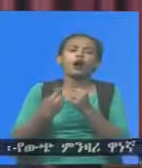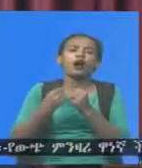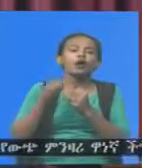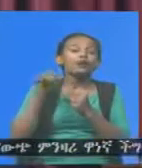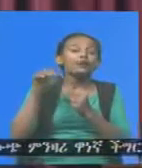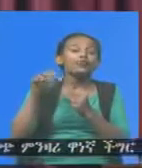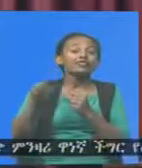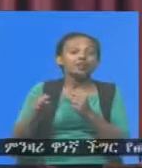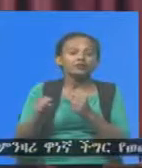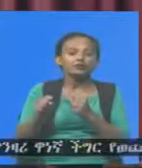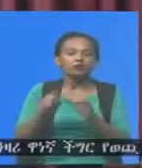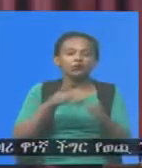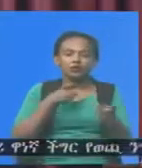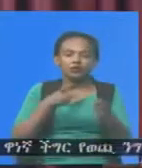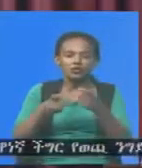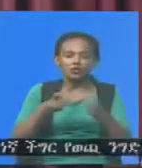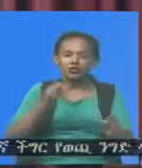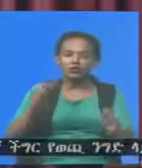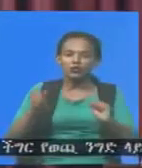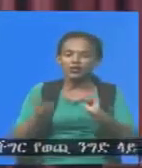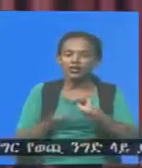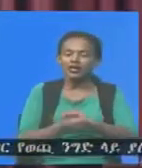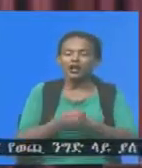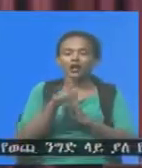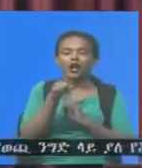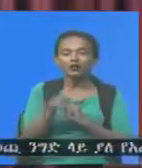መግዛት፣ ማስተዳደር፣ መቀየር መቻል አለበት።